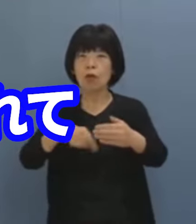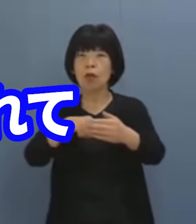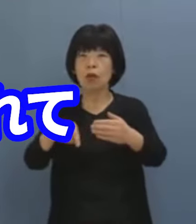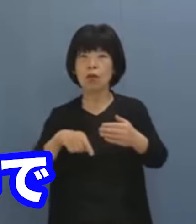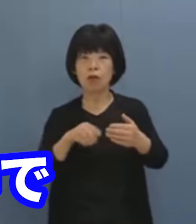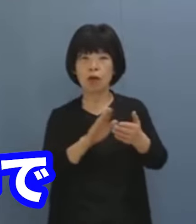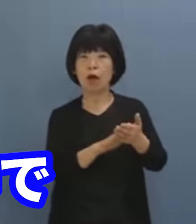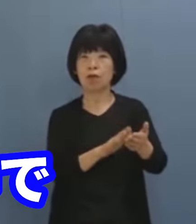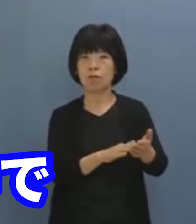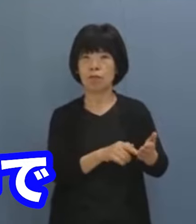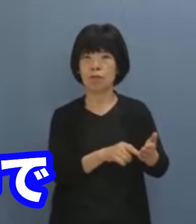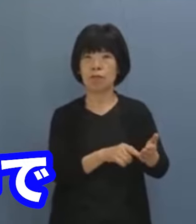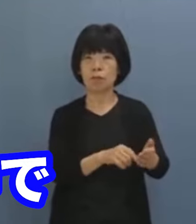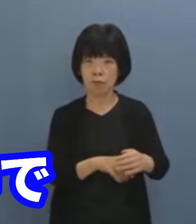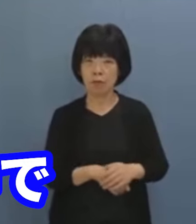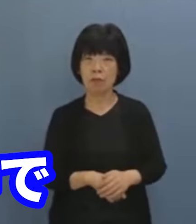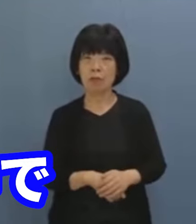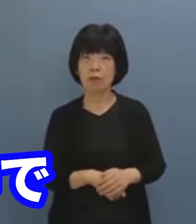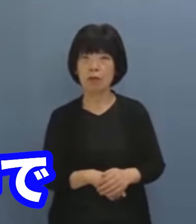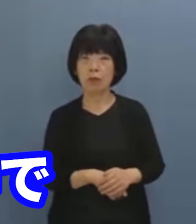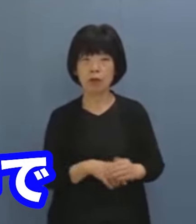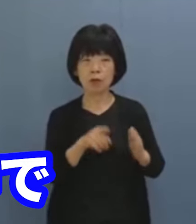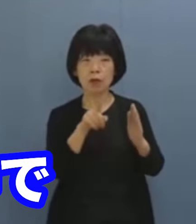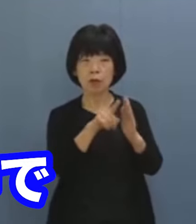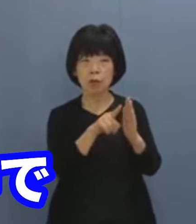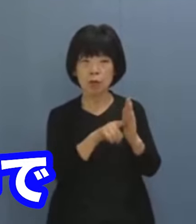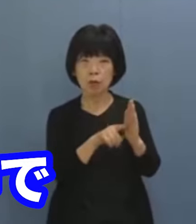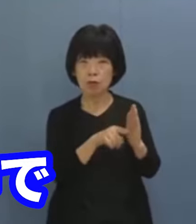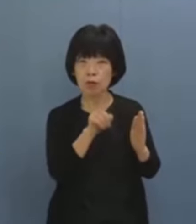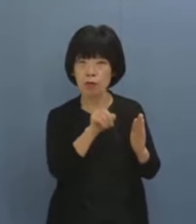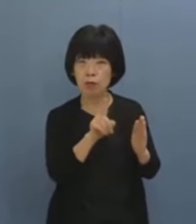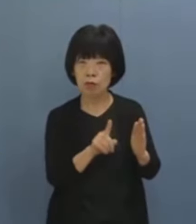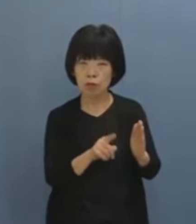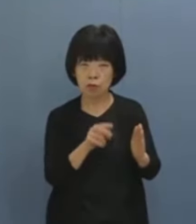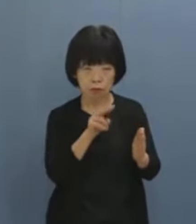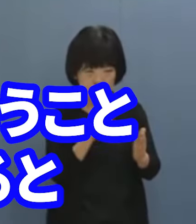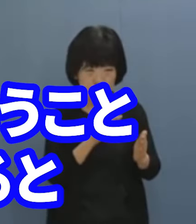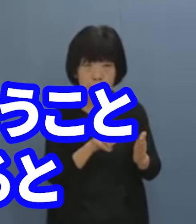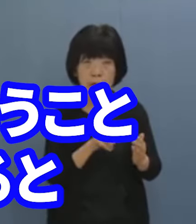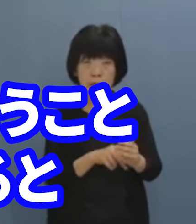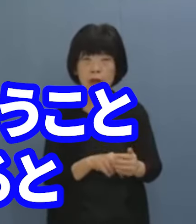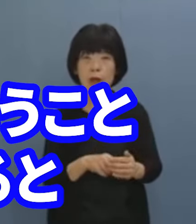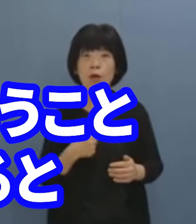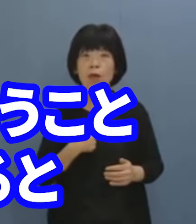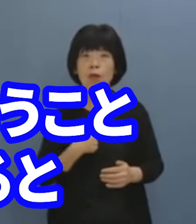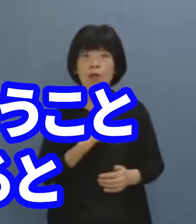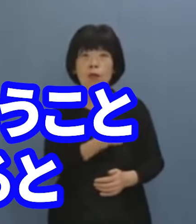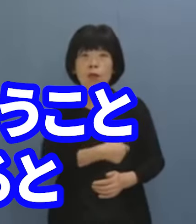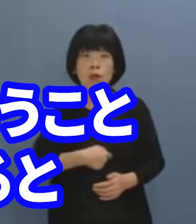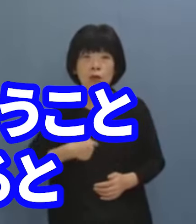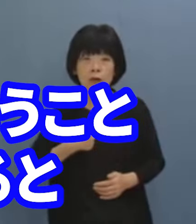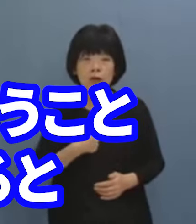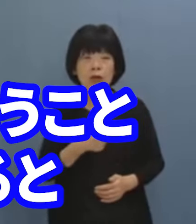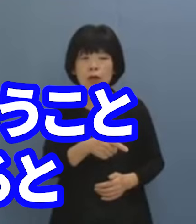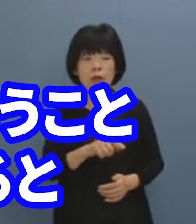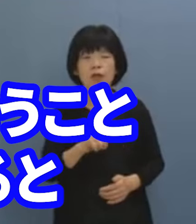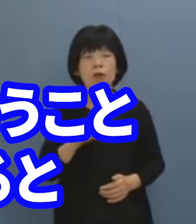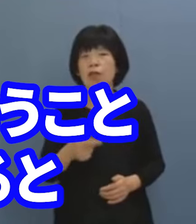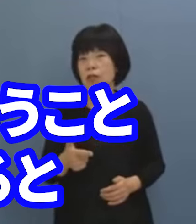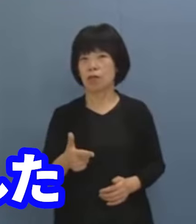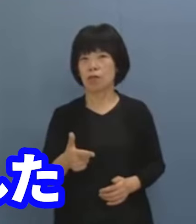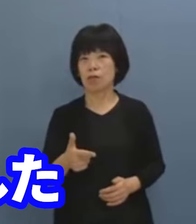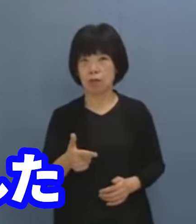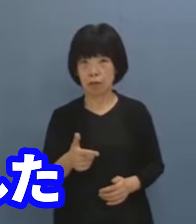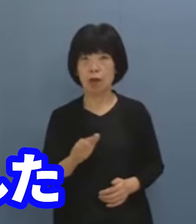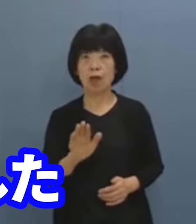で、まあ、その項目一つ一つの中でやはり事実で、私としては事実でないということがまあたくさん含まれ